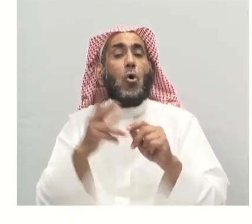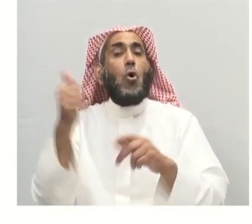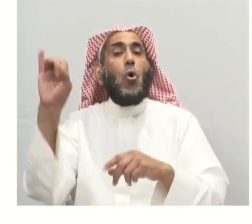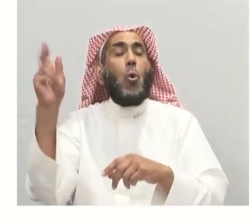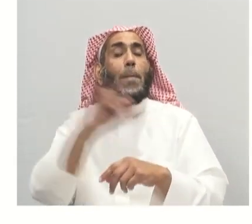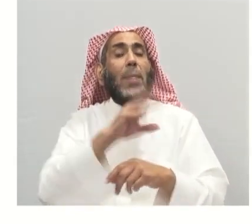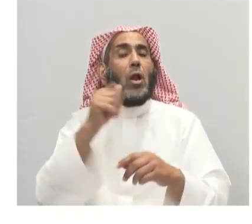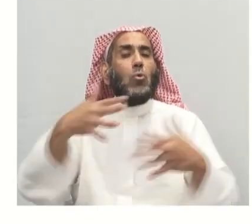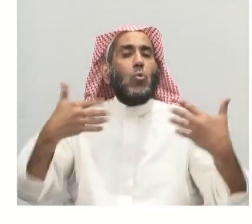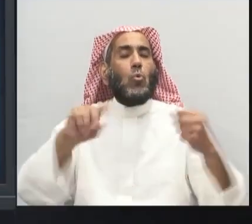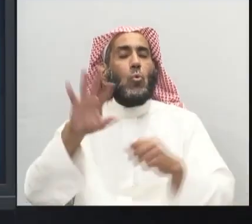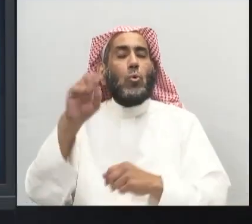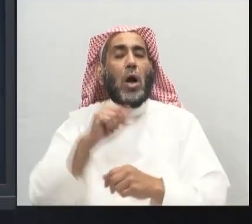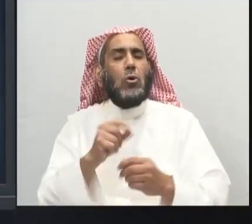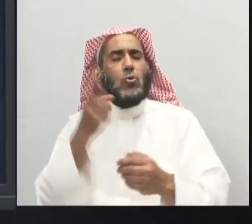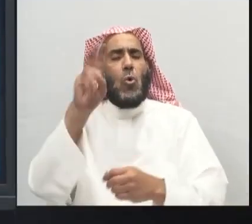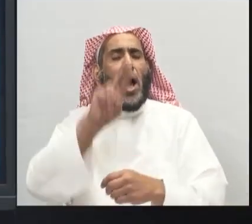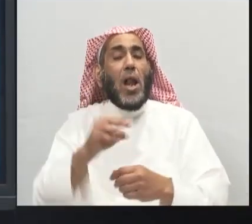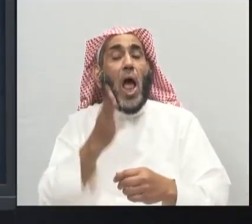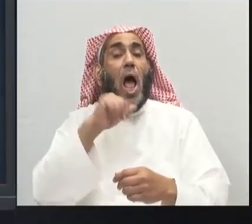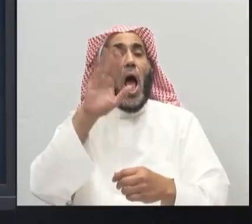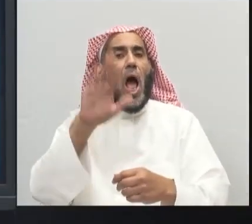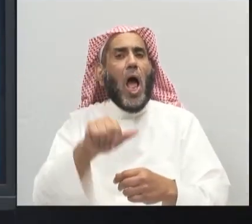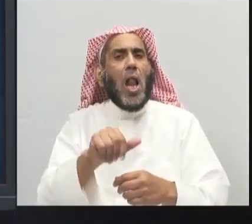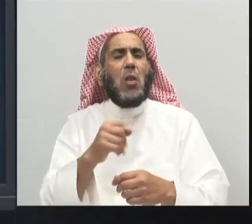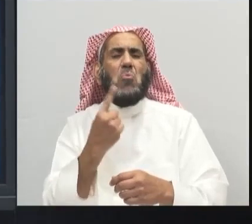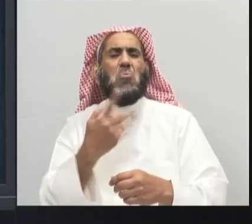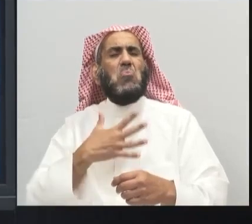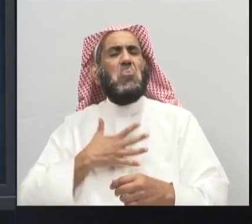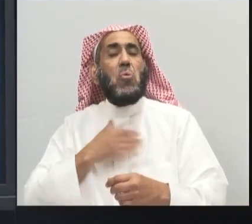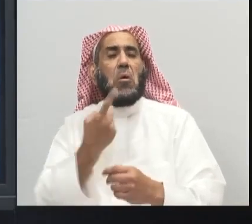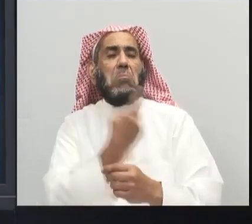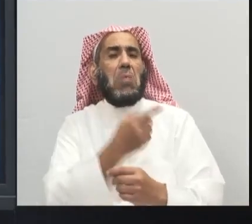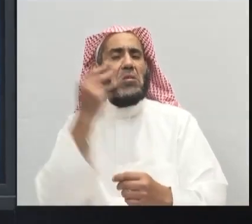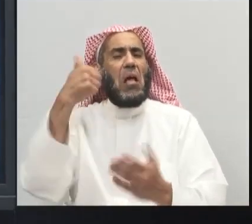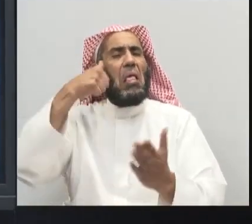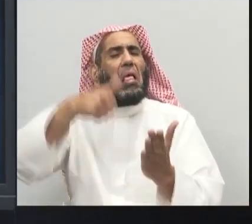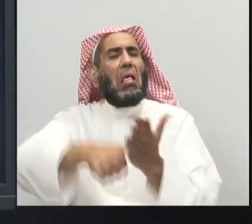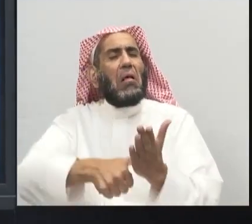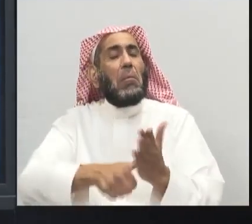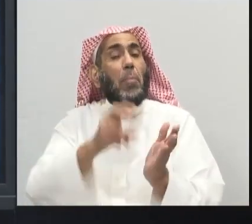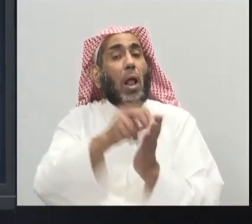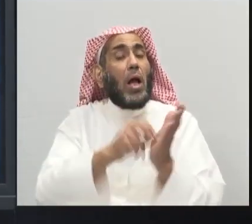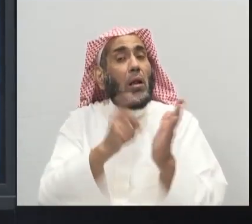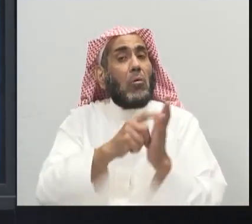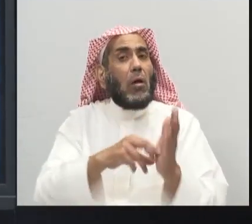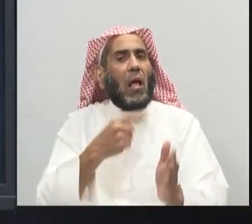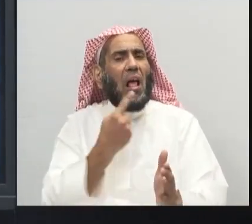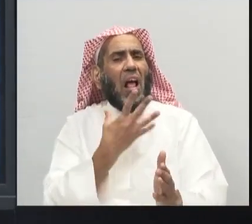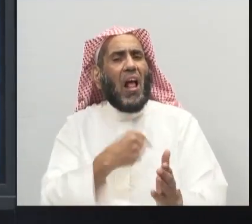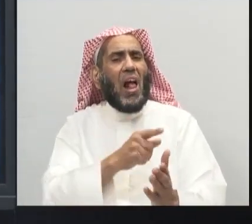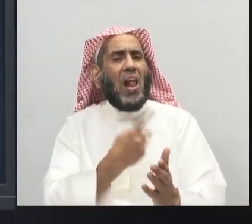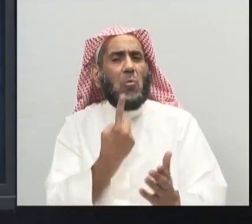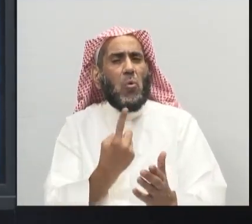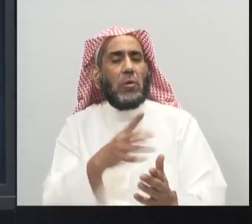وقد سبق السؤال عنه وهو هل يعذر الانسان في جهله بالقاعده القانونيه او